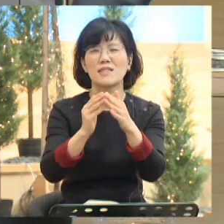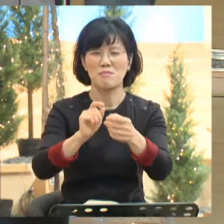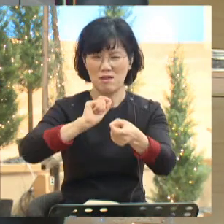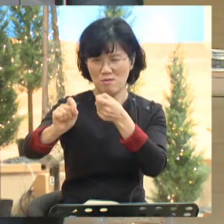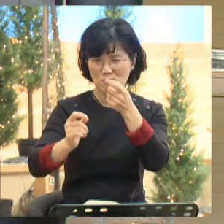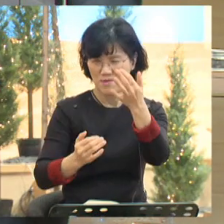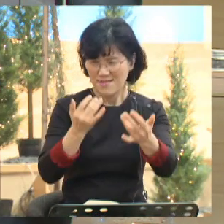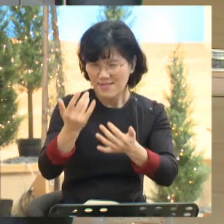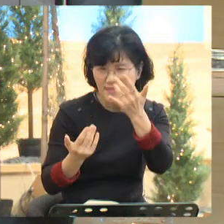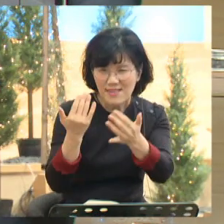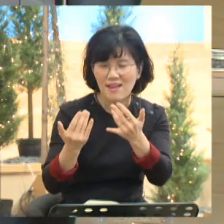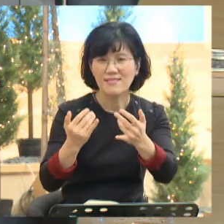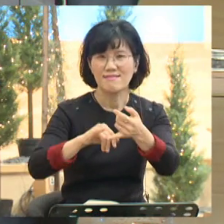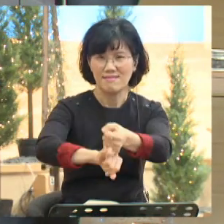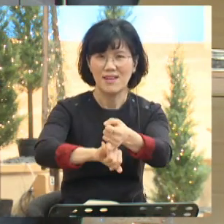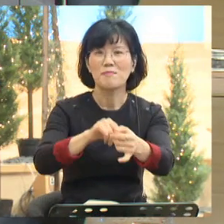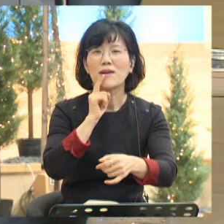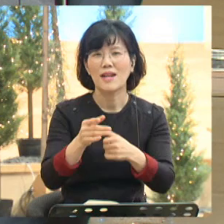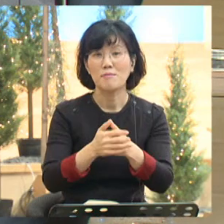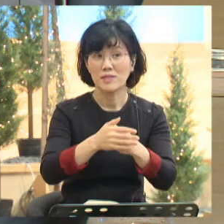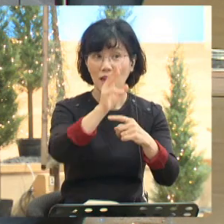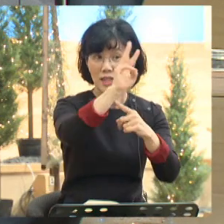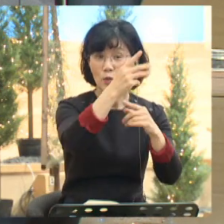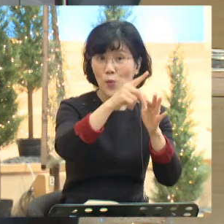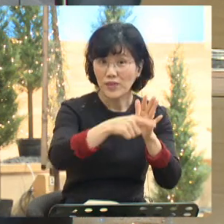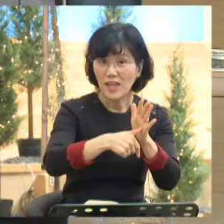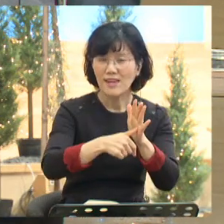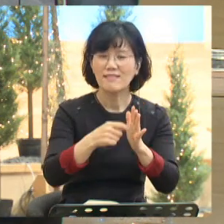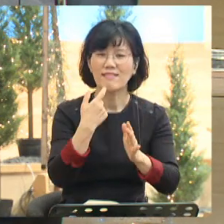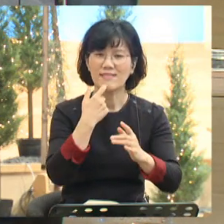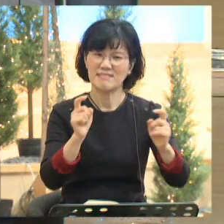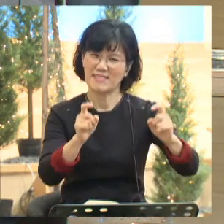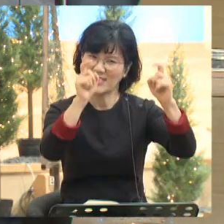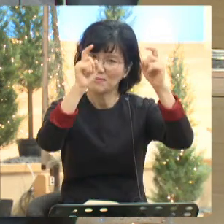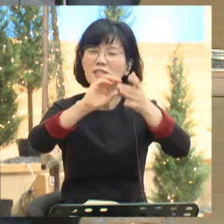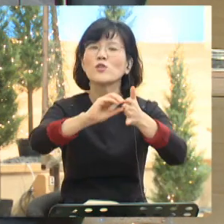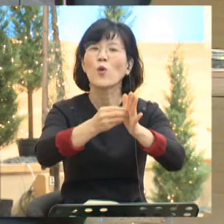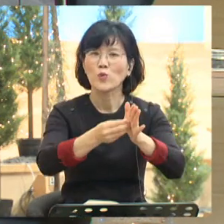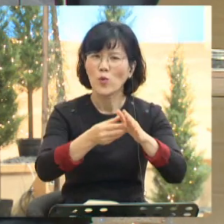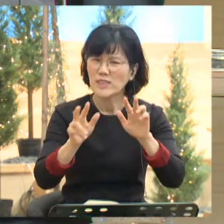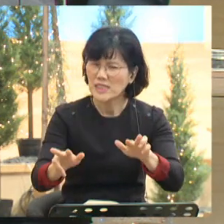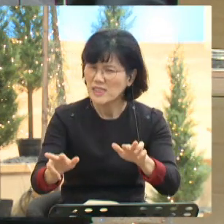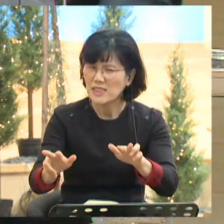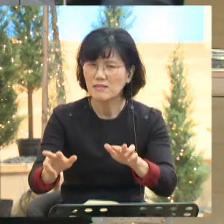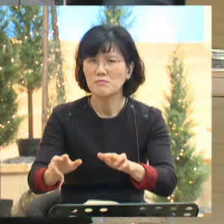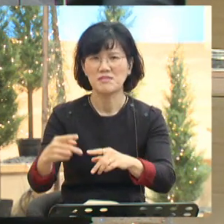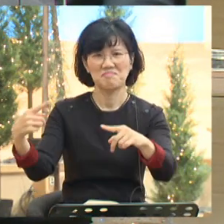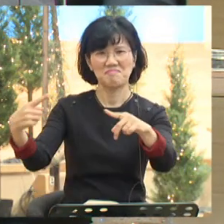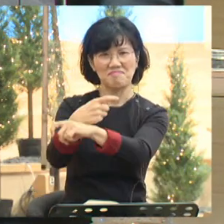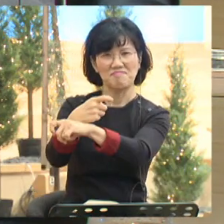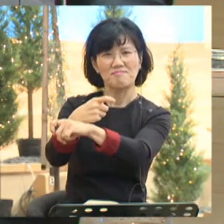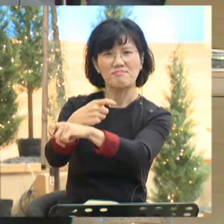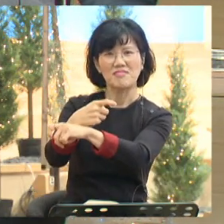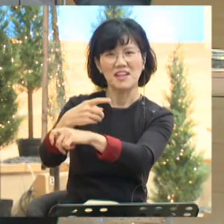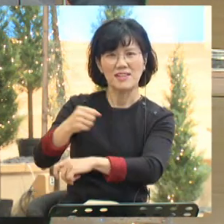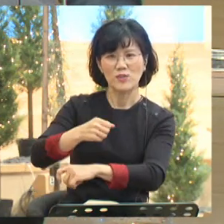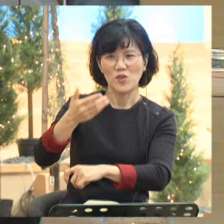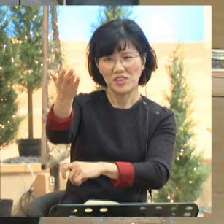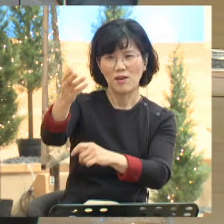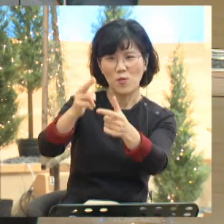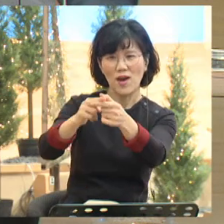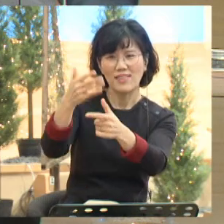살으리라 시드 온 때는 12 를 걸은 정도 했다면 지금 막 적대감을 가지고 너완